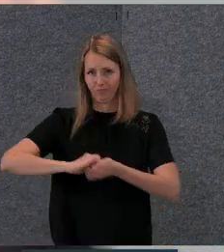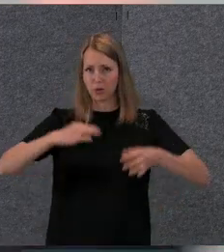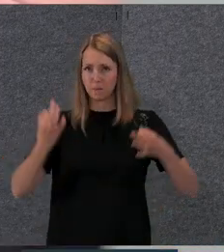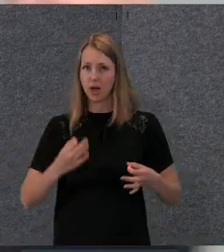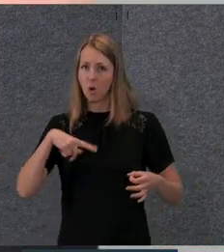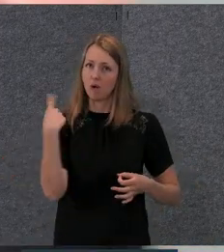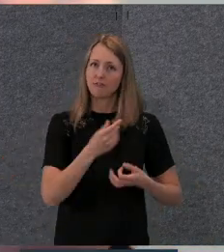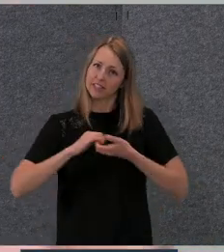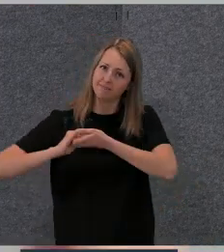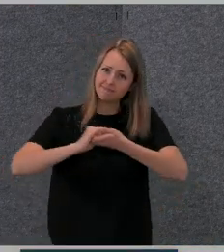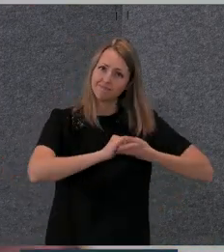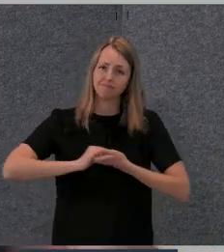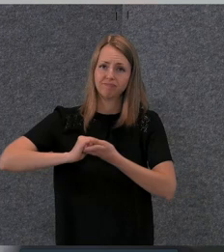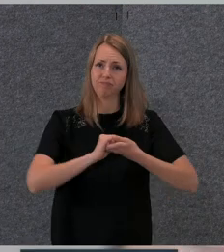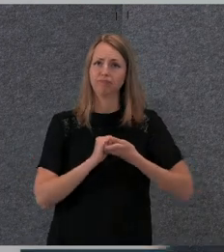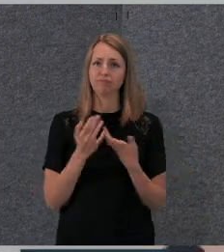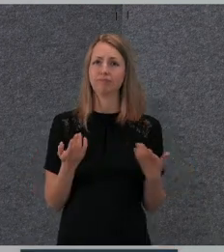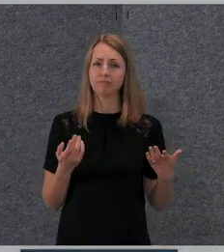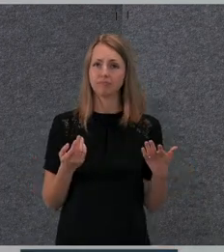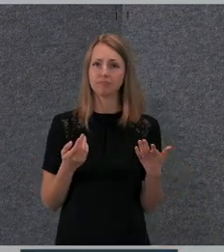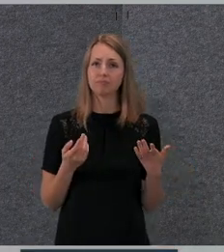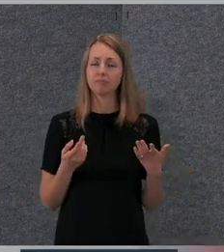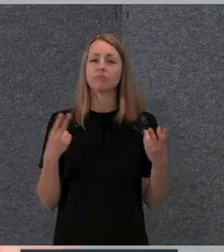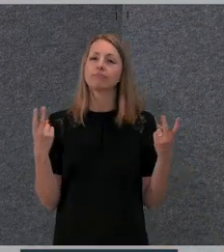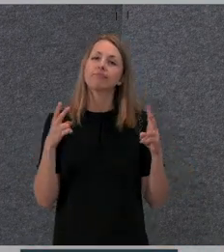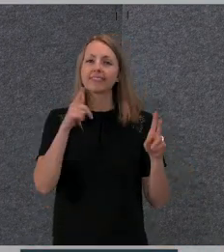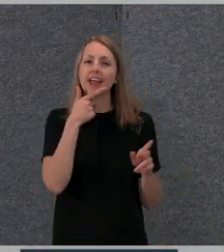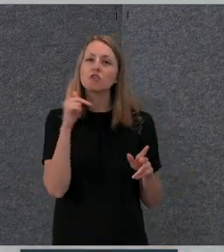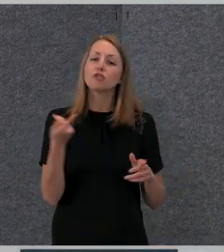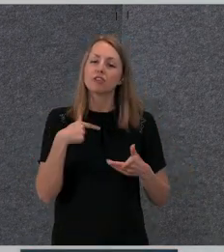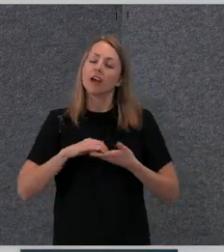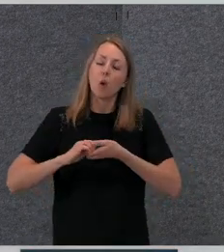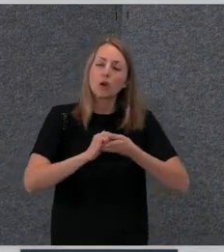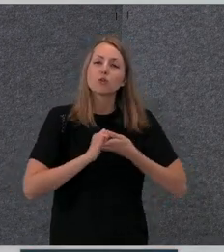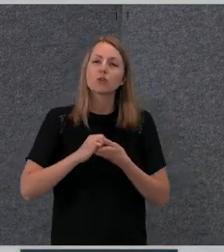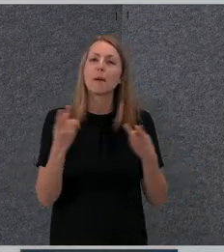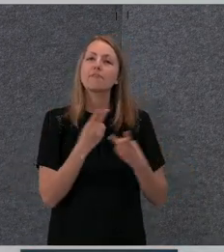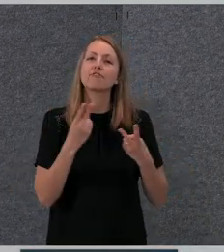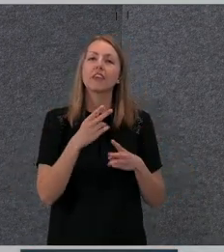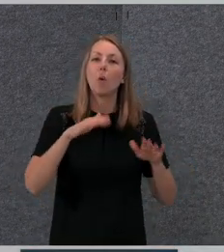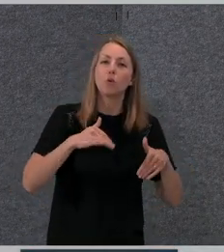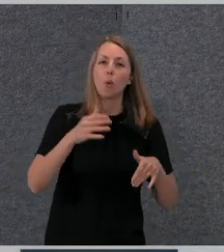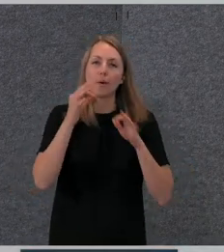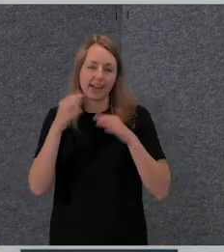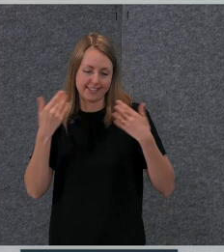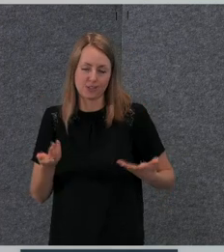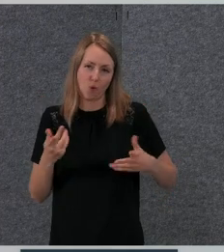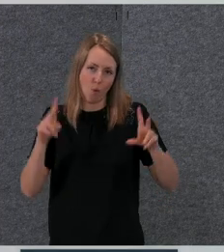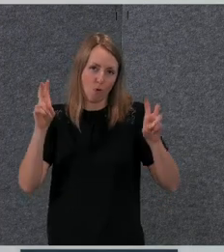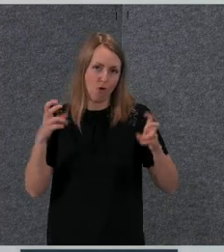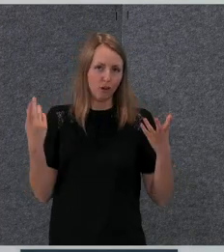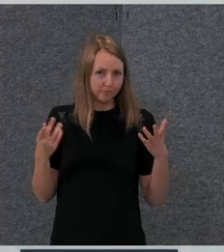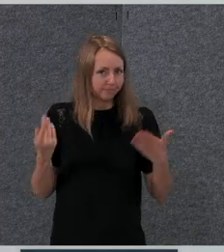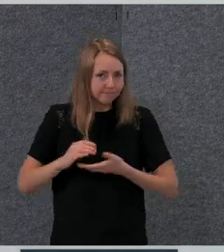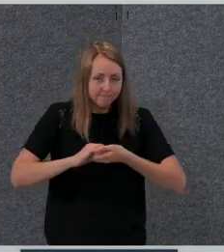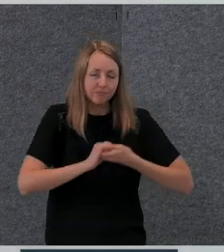zusammen, we belong together like cats and dogs. Deshalb ein ganz kleinen Wunsch am Rande, noch nicht ganz